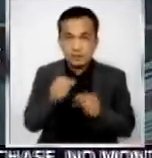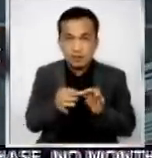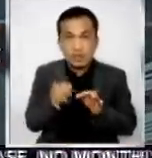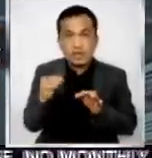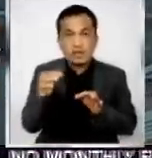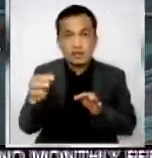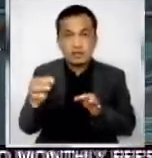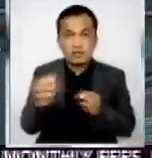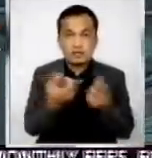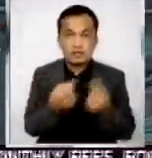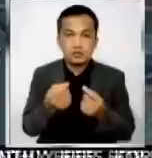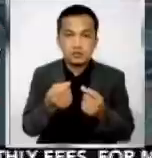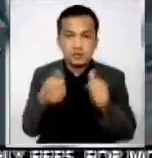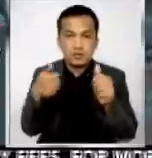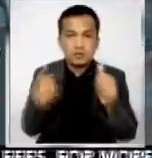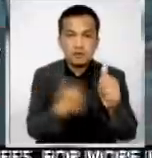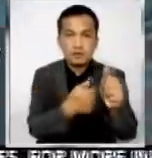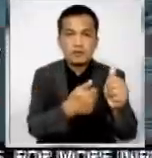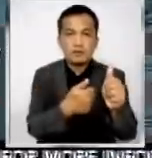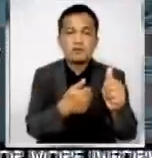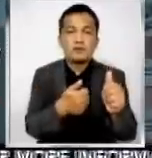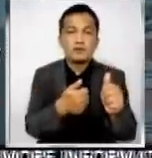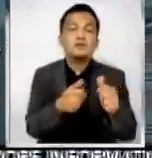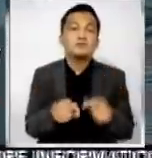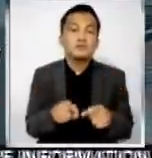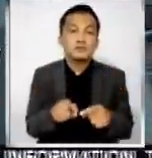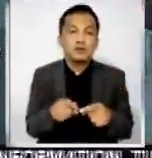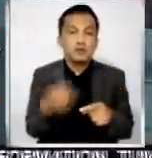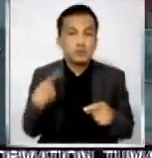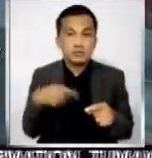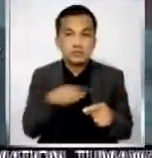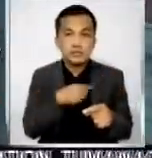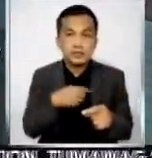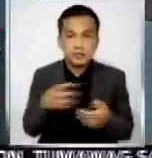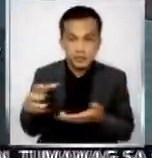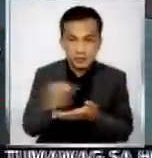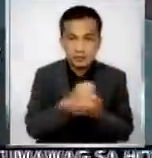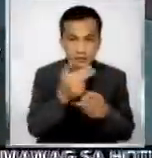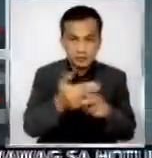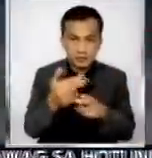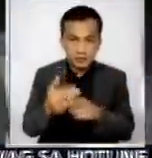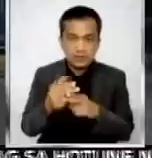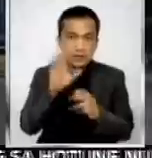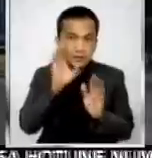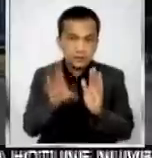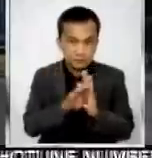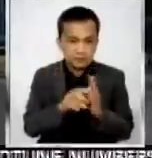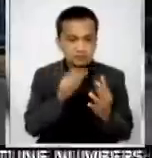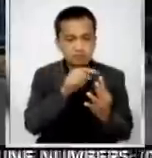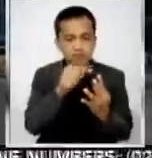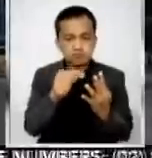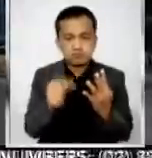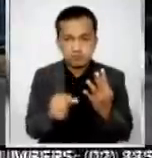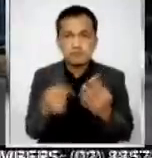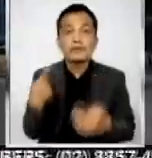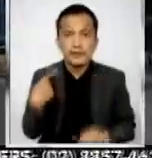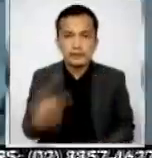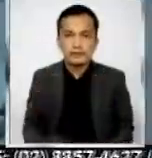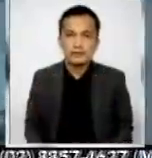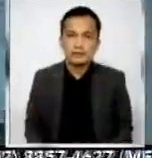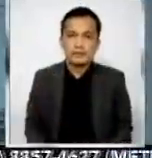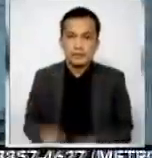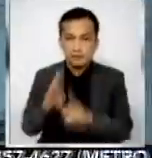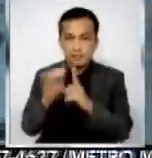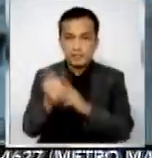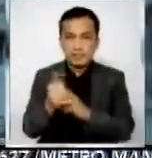follow-up operation. Pero meron na po kami mga nakalap na pangalan at litrato ng mga suspects. Ayon naman sa barangay 767,